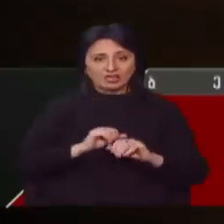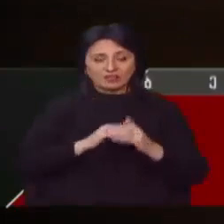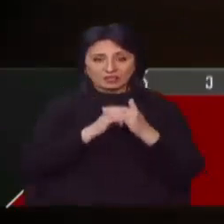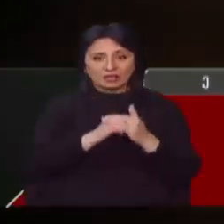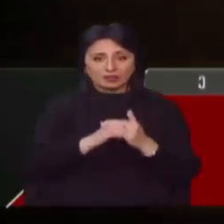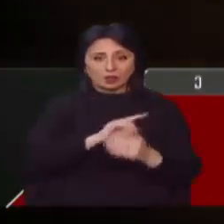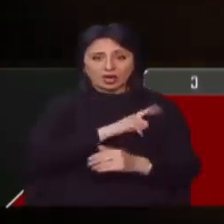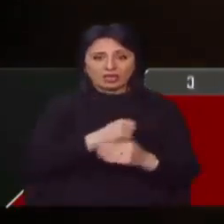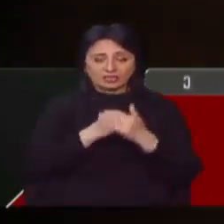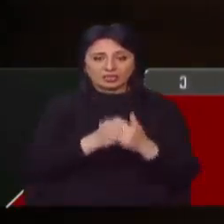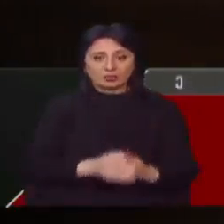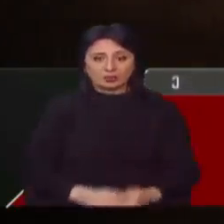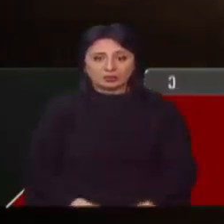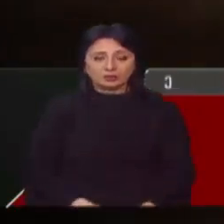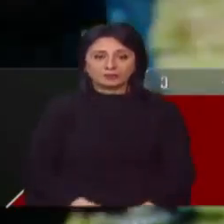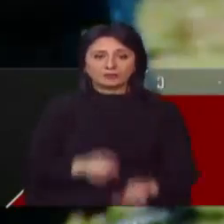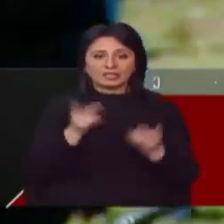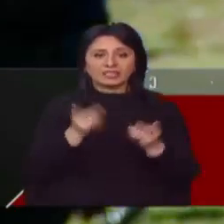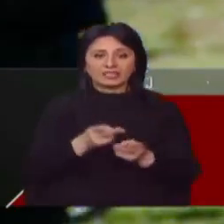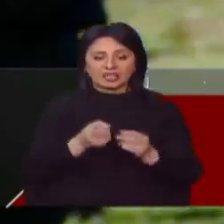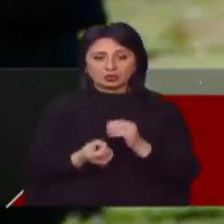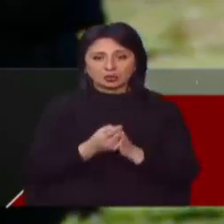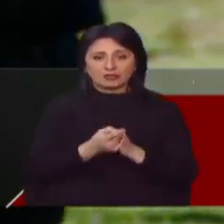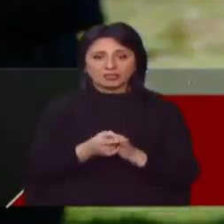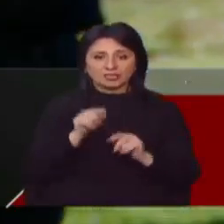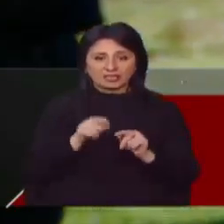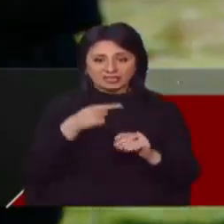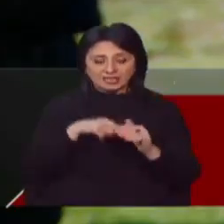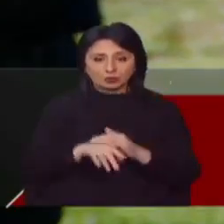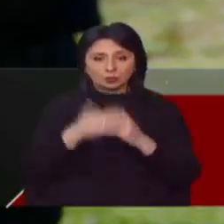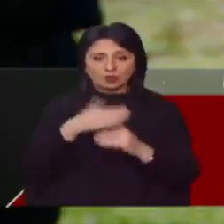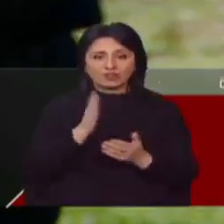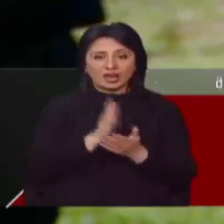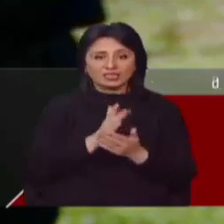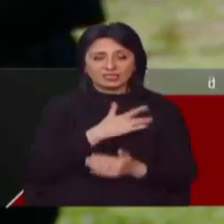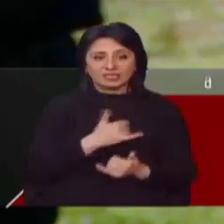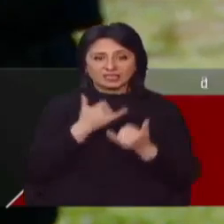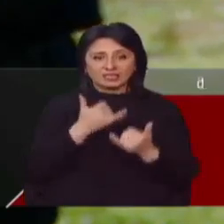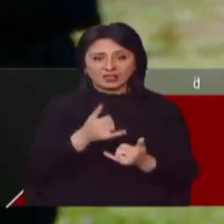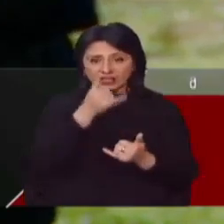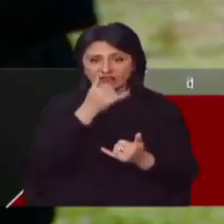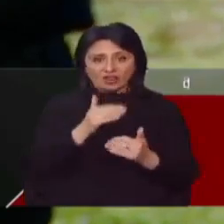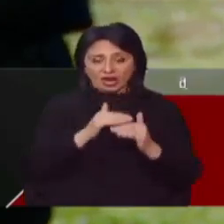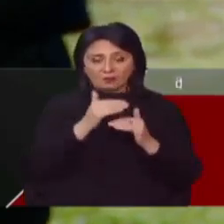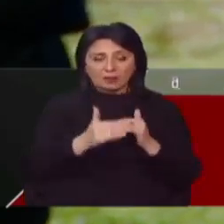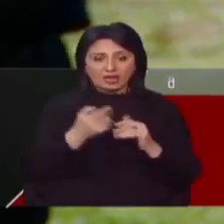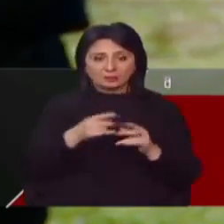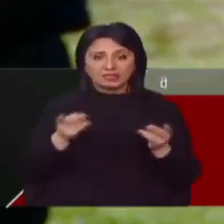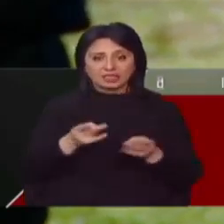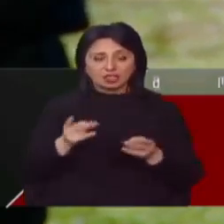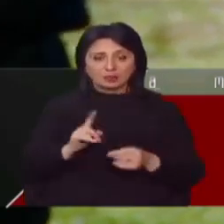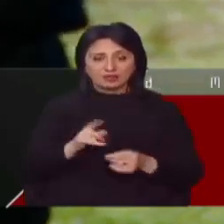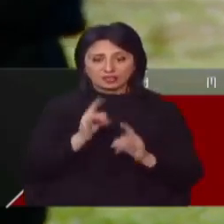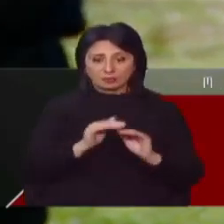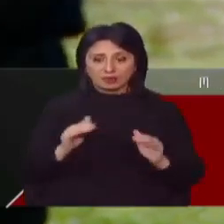და გააძლიეროს. ეს საჭიროება გაჩნდა იქიდან, რომ უკვე არსებული სერვისები ვეღარ ფარავდნენ იმ საჭიროებებს,